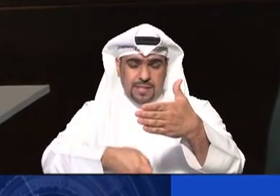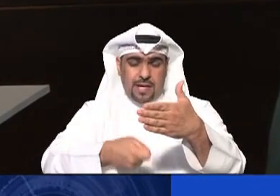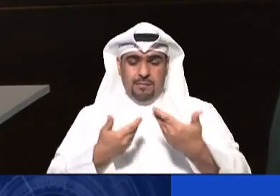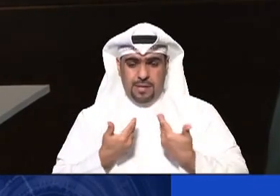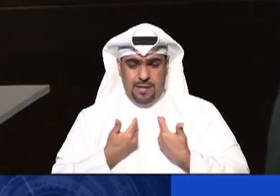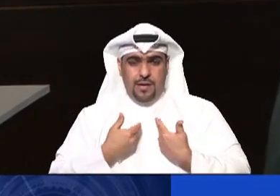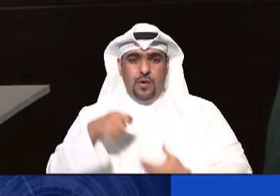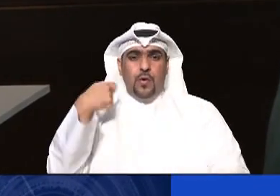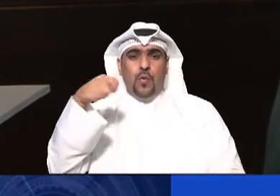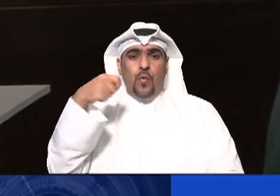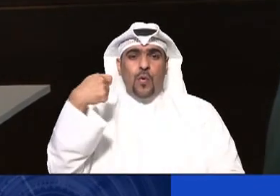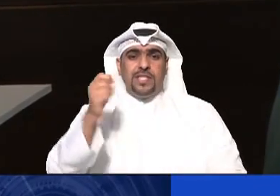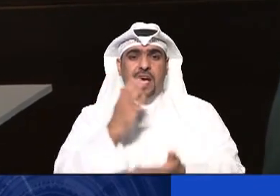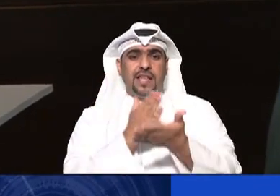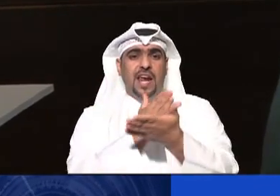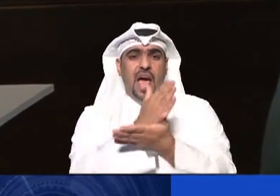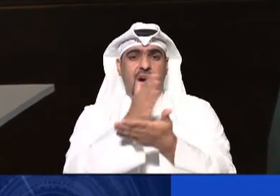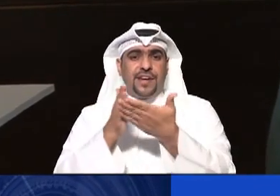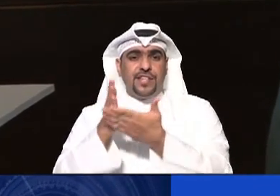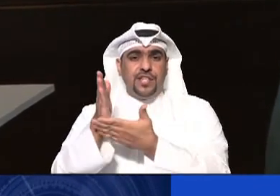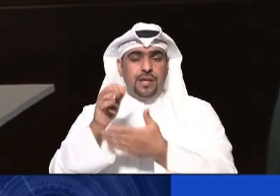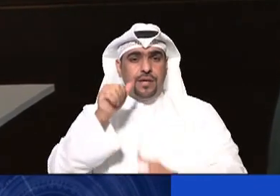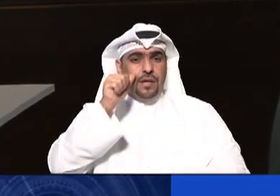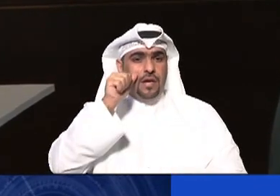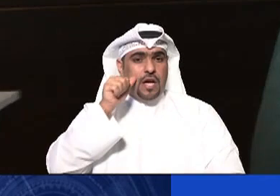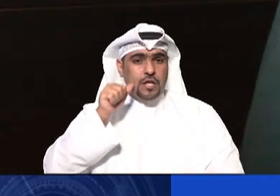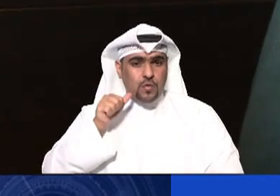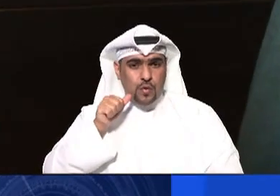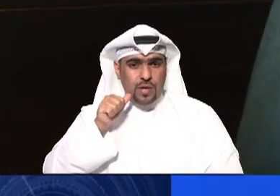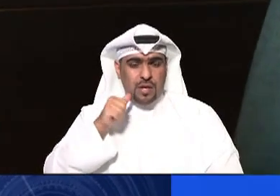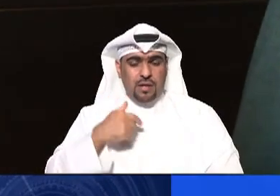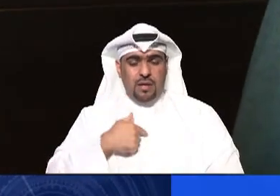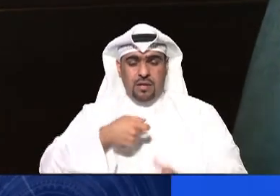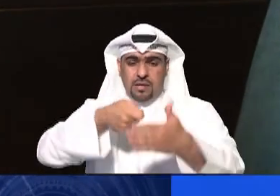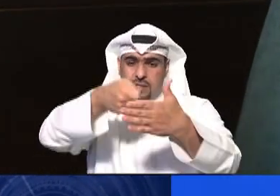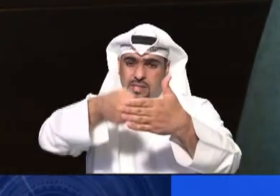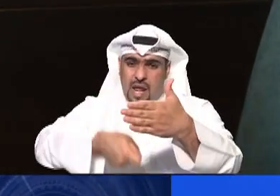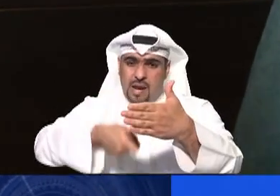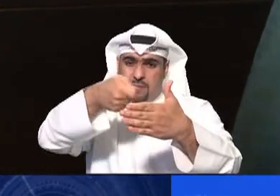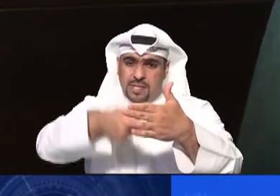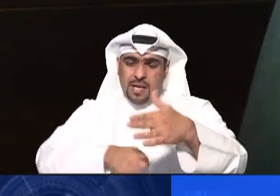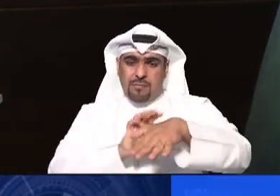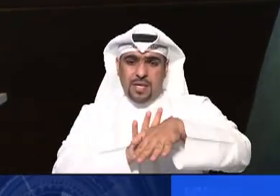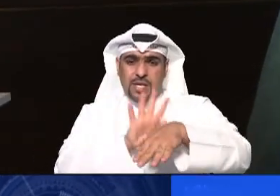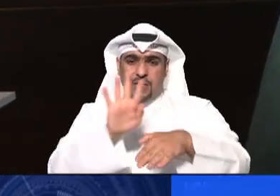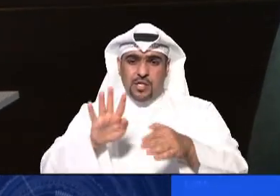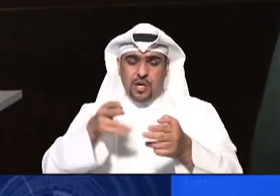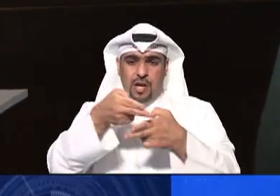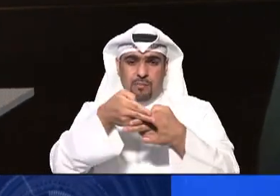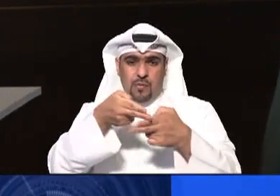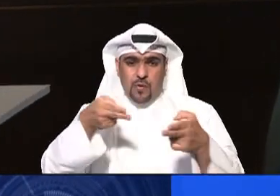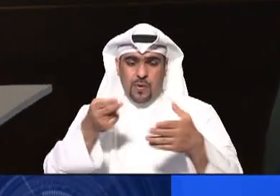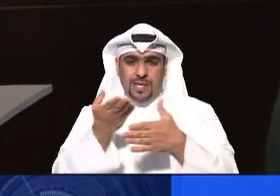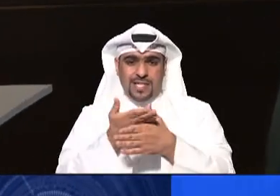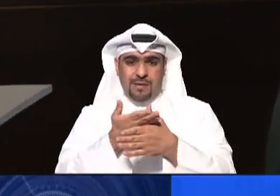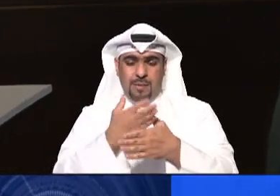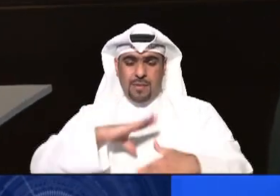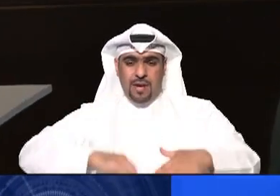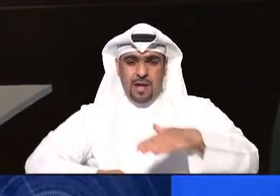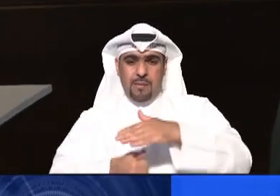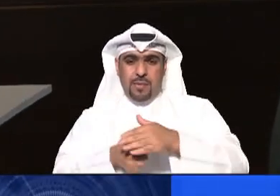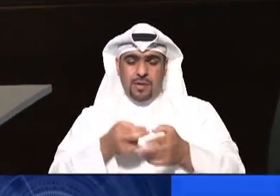الكويتي الشقيق في وفاة المغفور له أمير البلاد المفدى، نسأل الله له